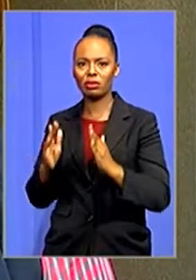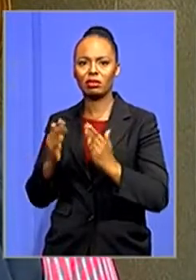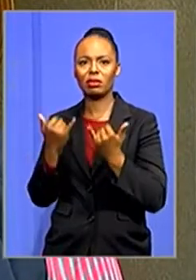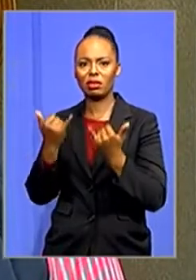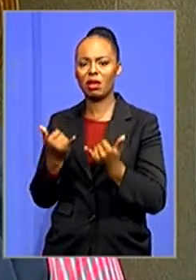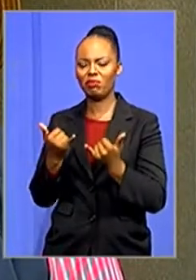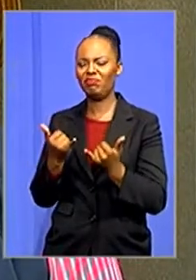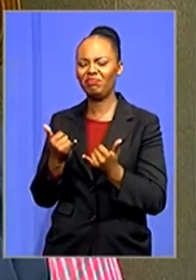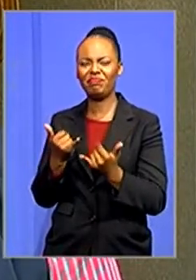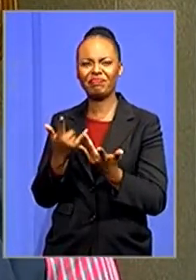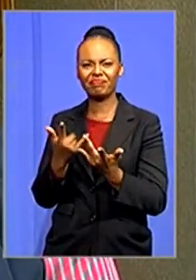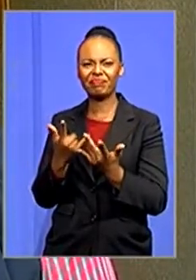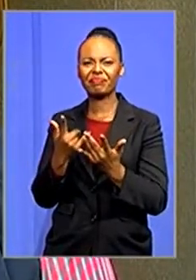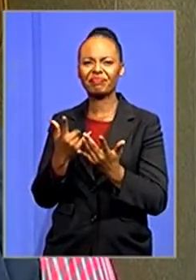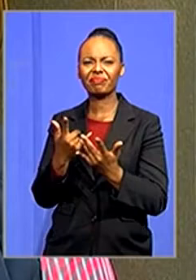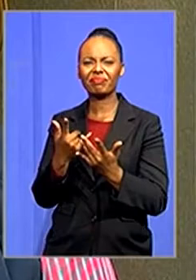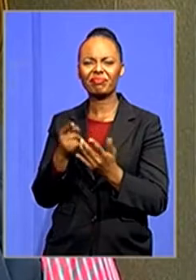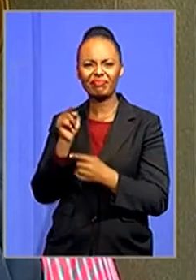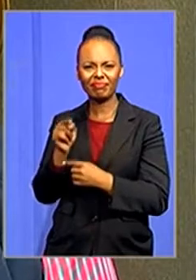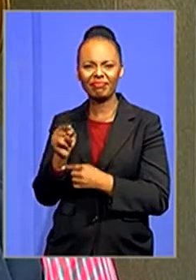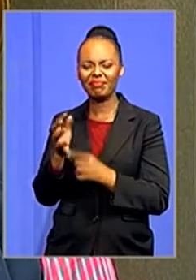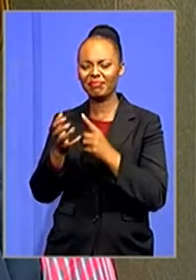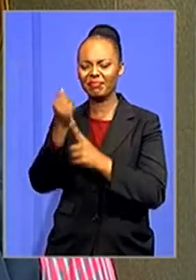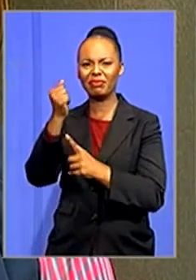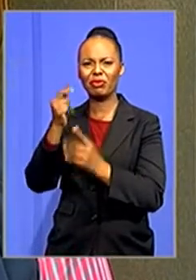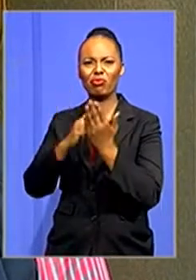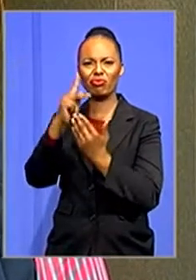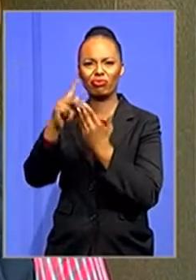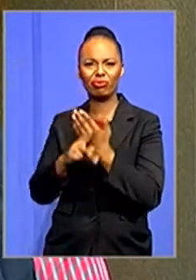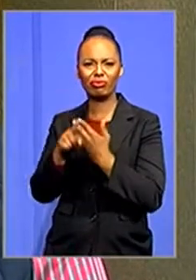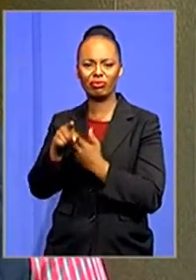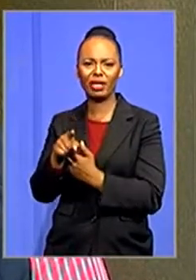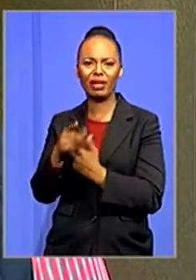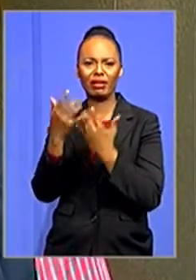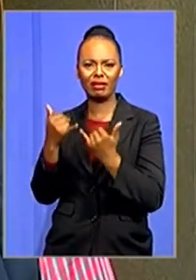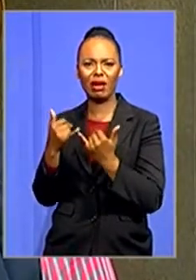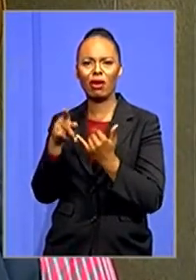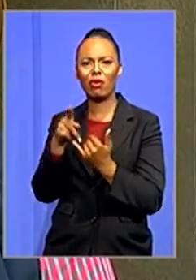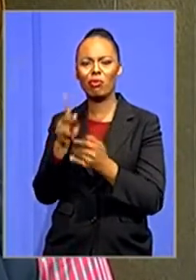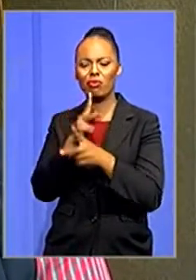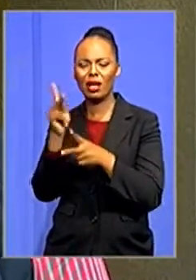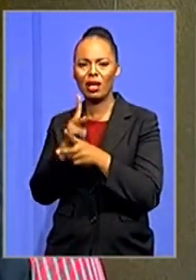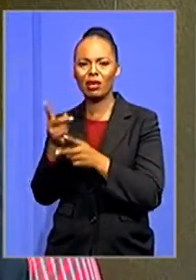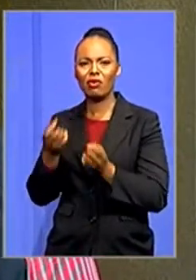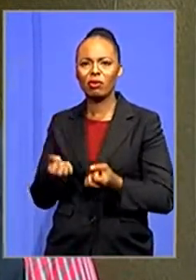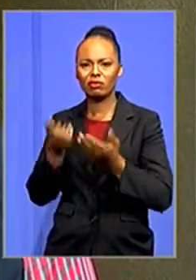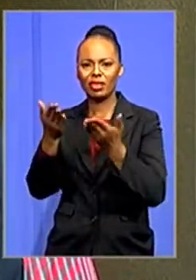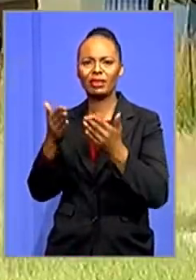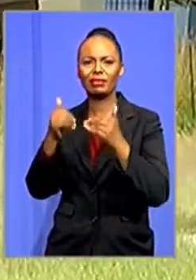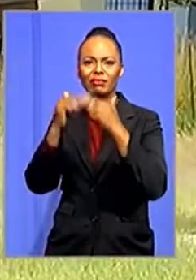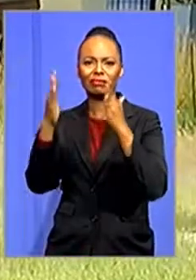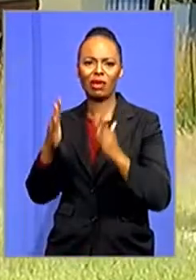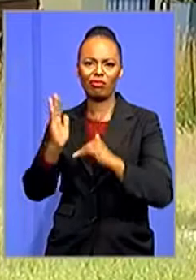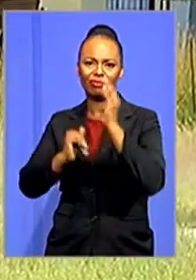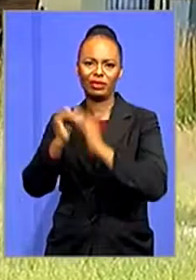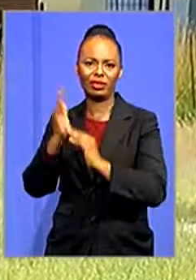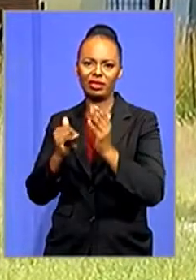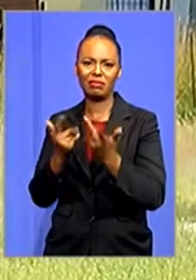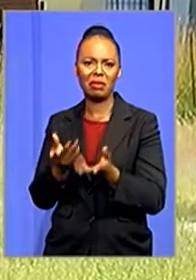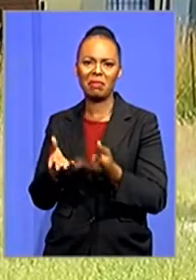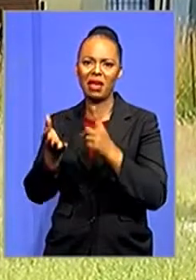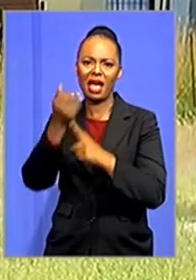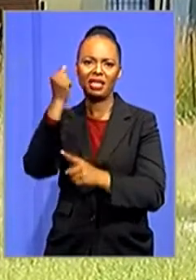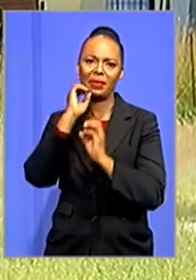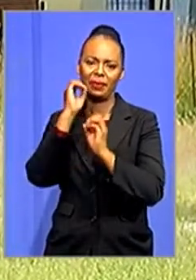fitlhelela lenaneo la bone la go isa ditirelo ko bathong tsa kago tsa matlo. Baamogedi ba matlo